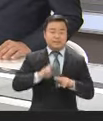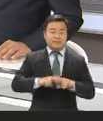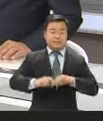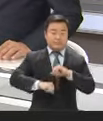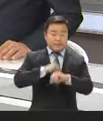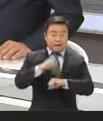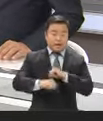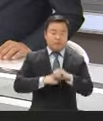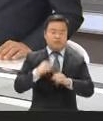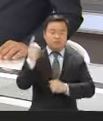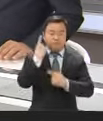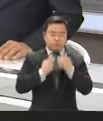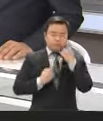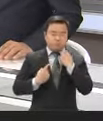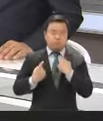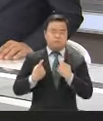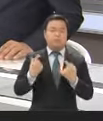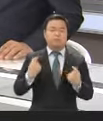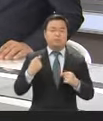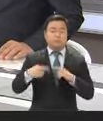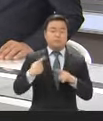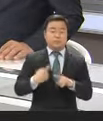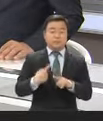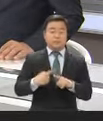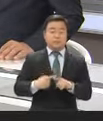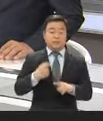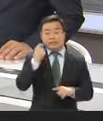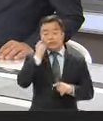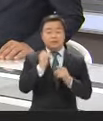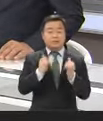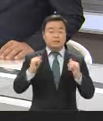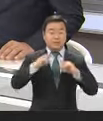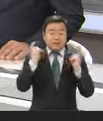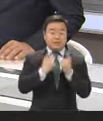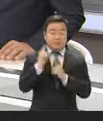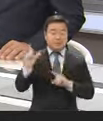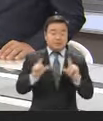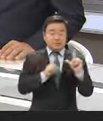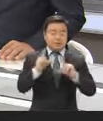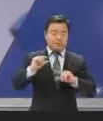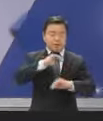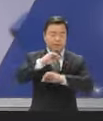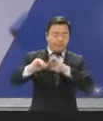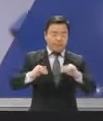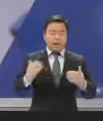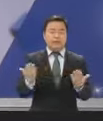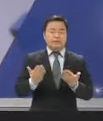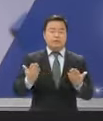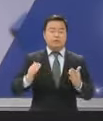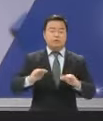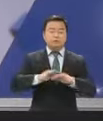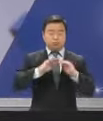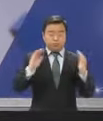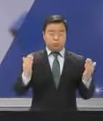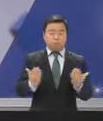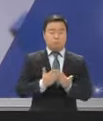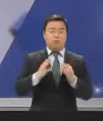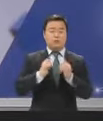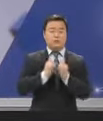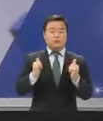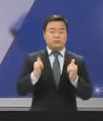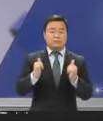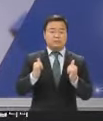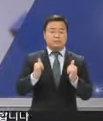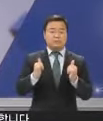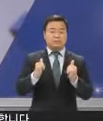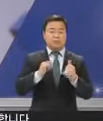자유를 유린하는 것에 다름 아니고 연예인의 사생활을 파헤치는 것은 공화국에서 우리 모든 시민의 시민권이 공격당하는 것과